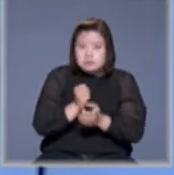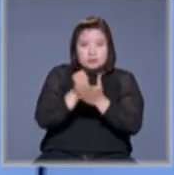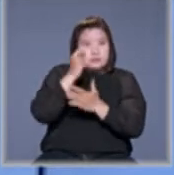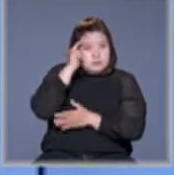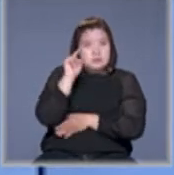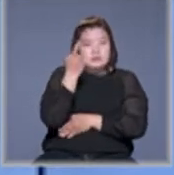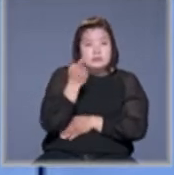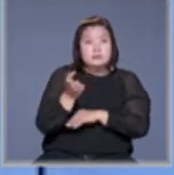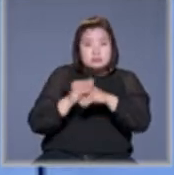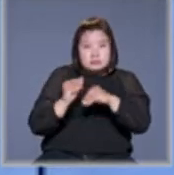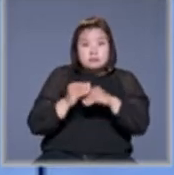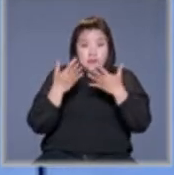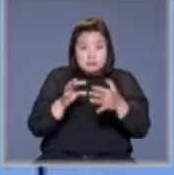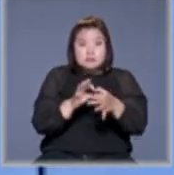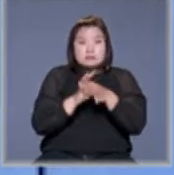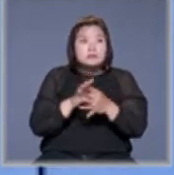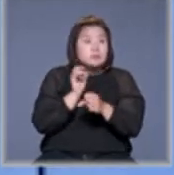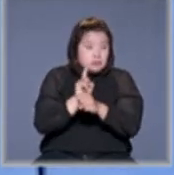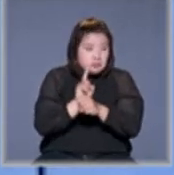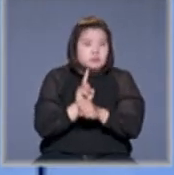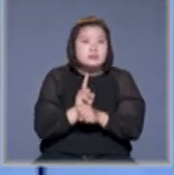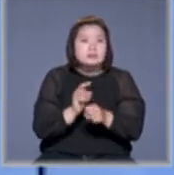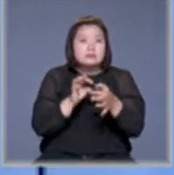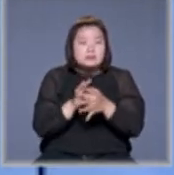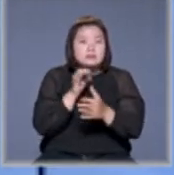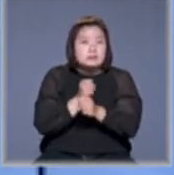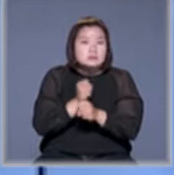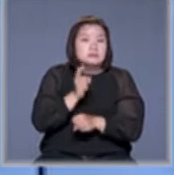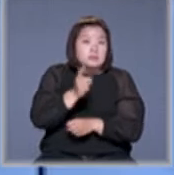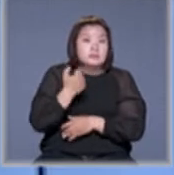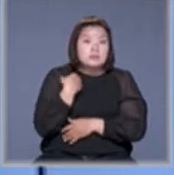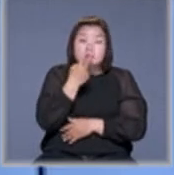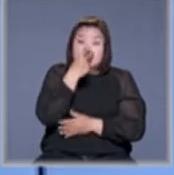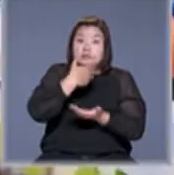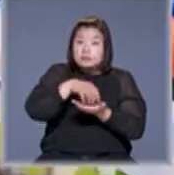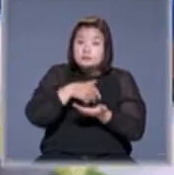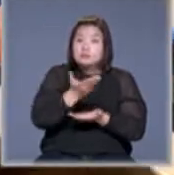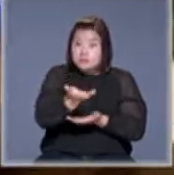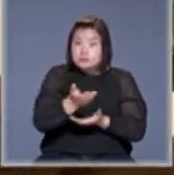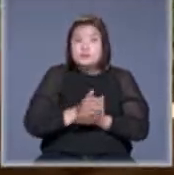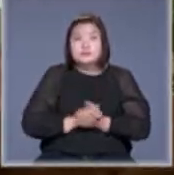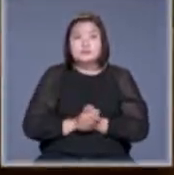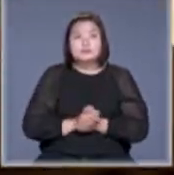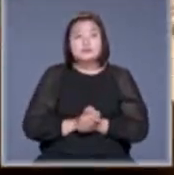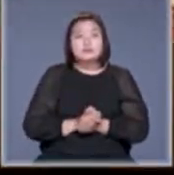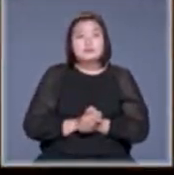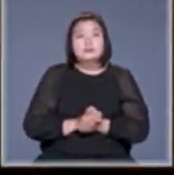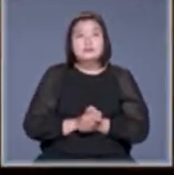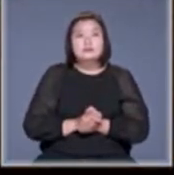นามาเป็นผลผลิตและสามารถใช้ได้จริงนะครับติดตามได้จากรายงานนี